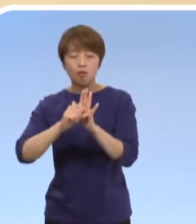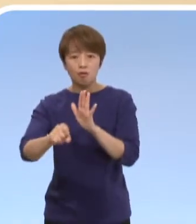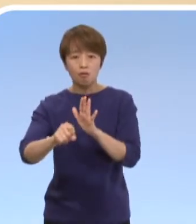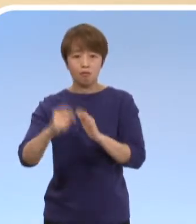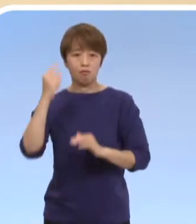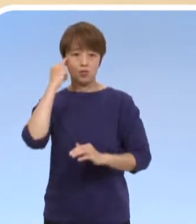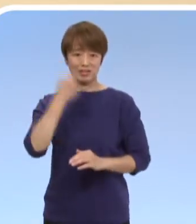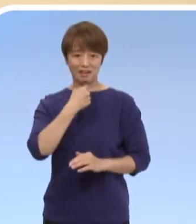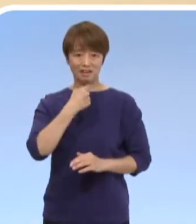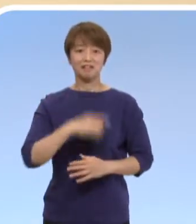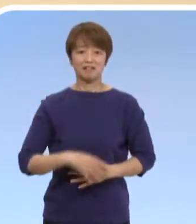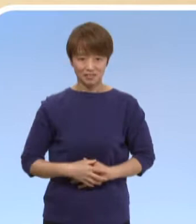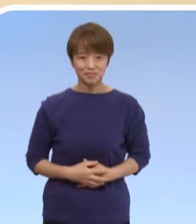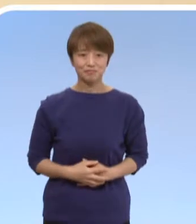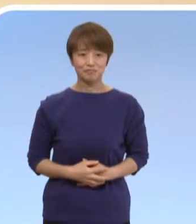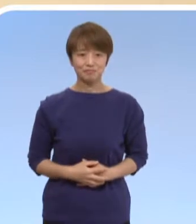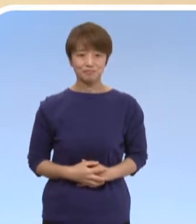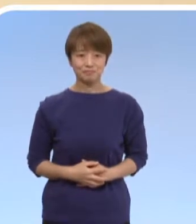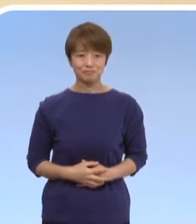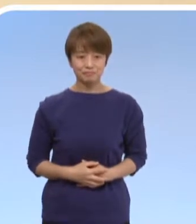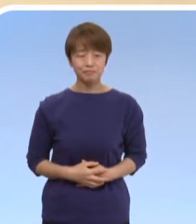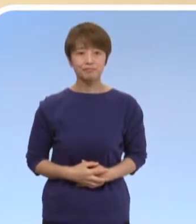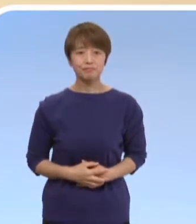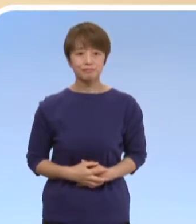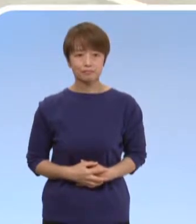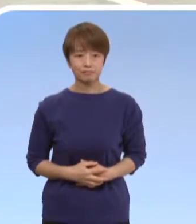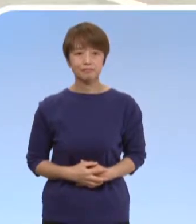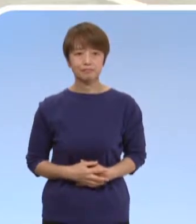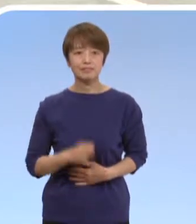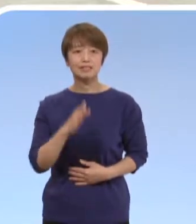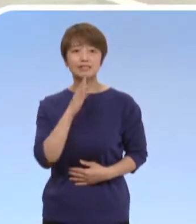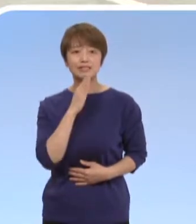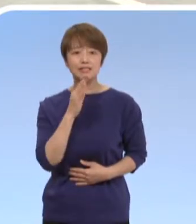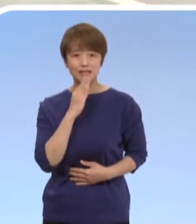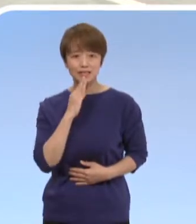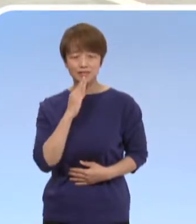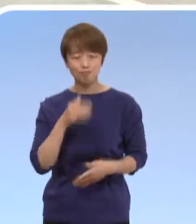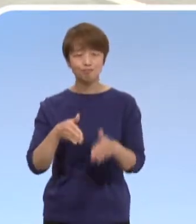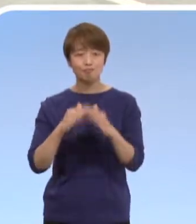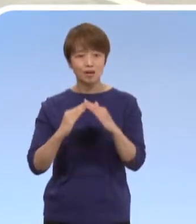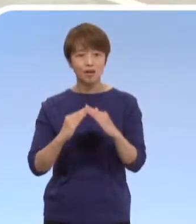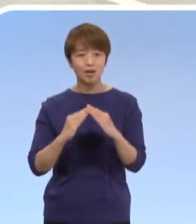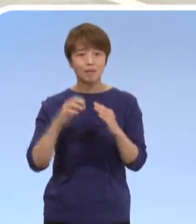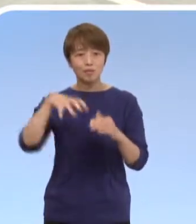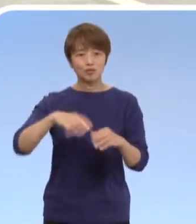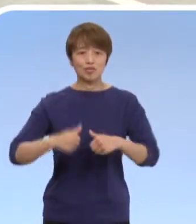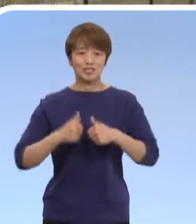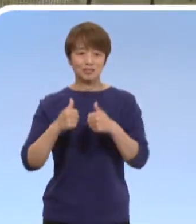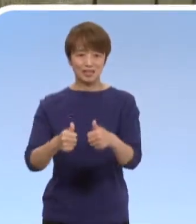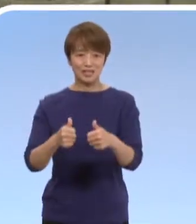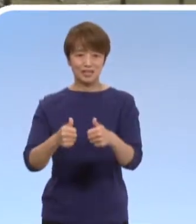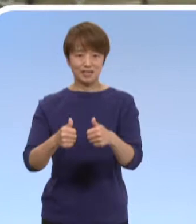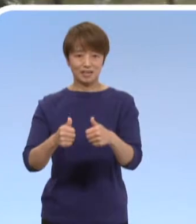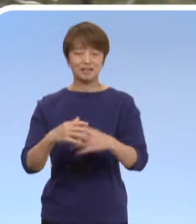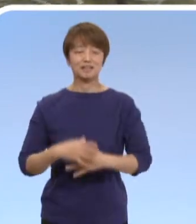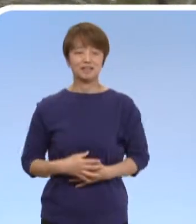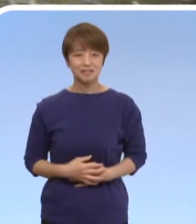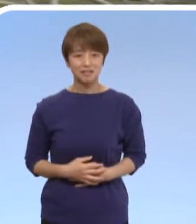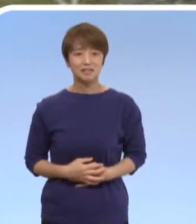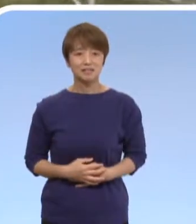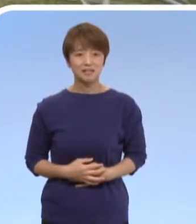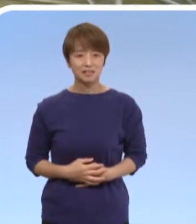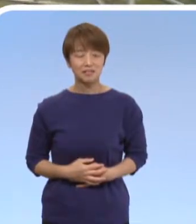何かこれからの役に立たないかっていう思いもあります。 実際の施工例を見せていただくことに。